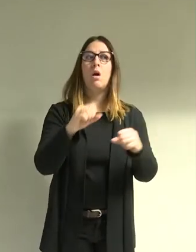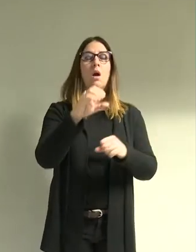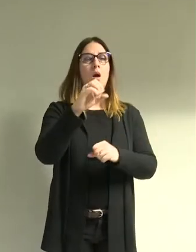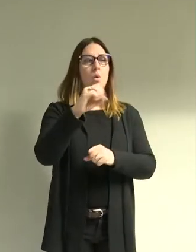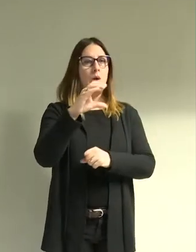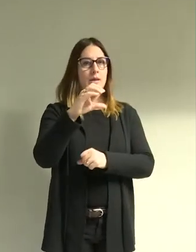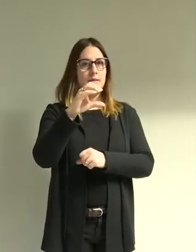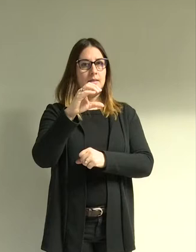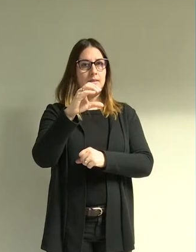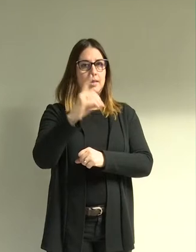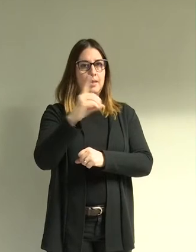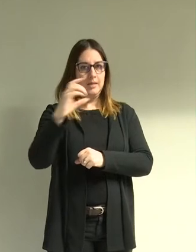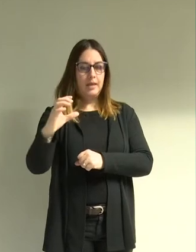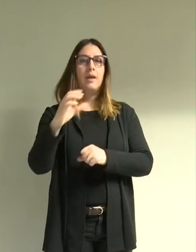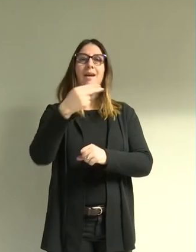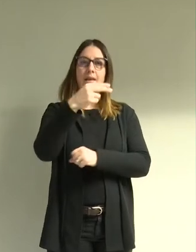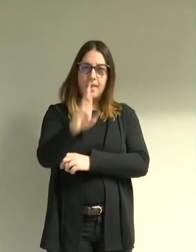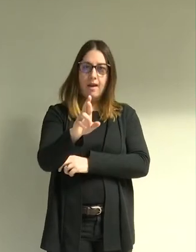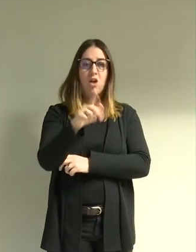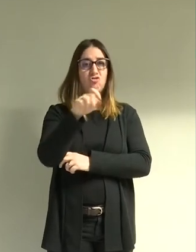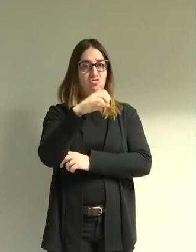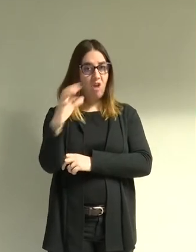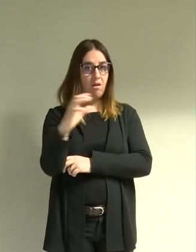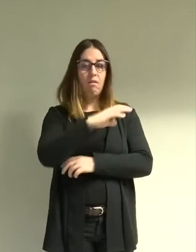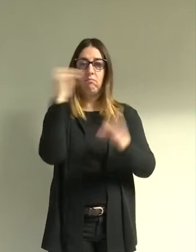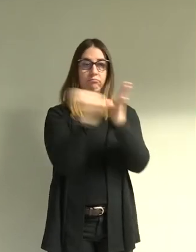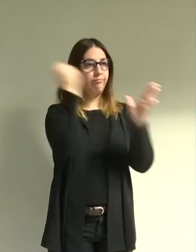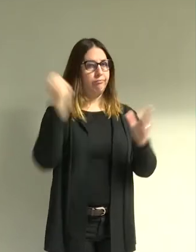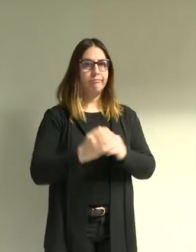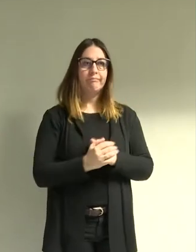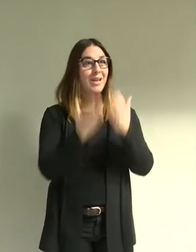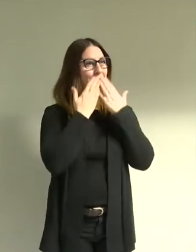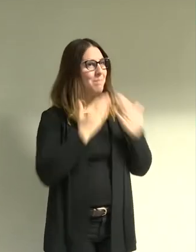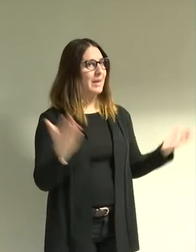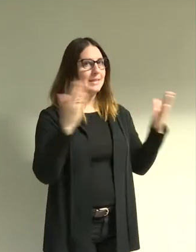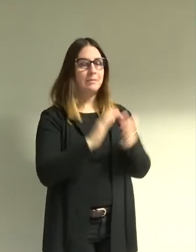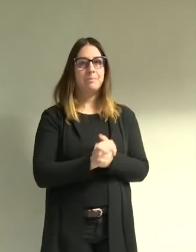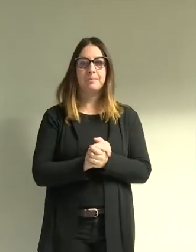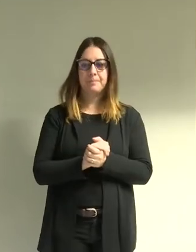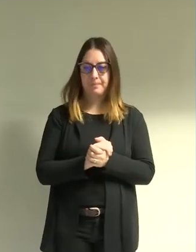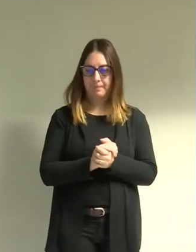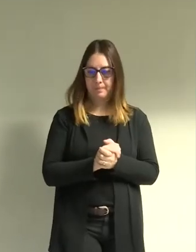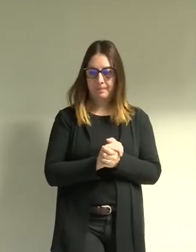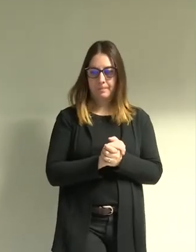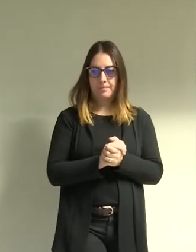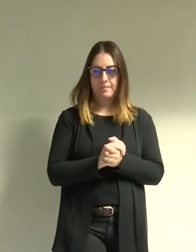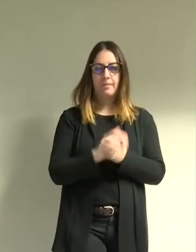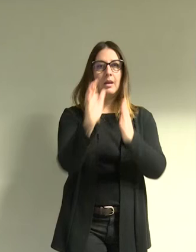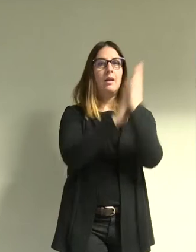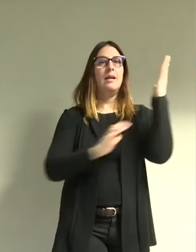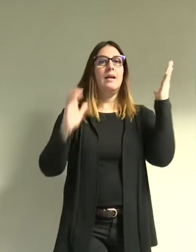d'aider ses nerfs jec délibération adoptée je vous remercie délibération